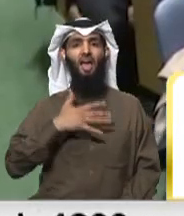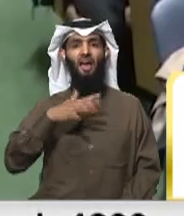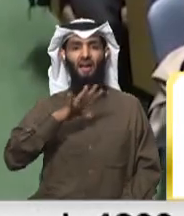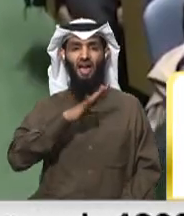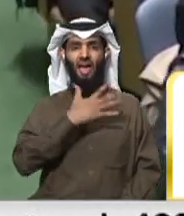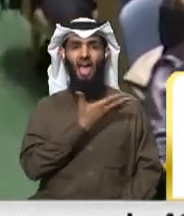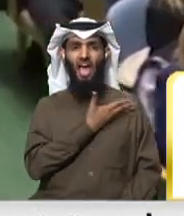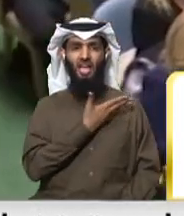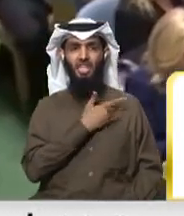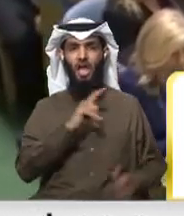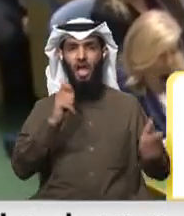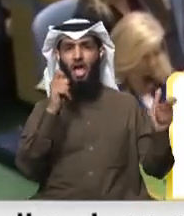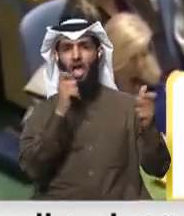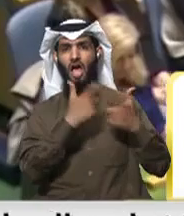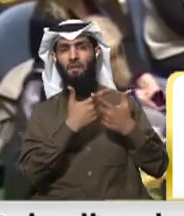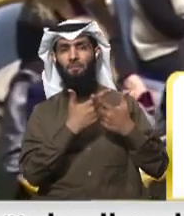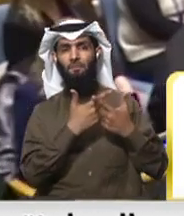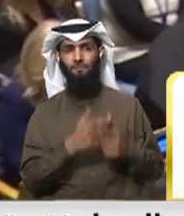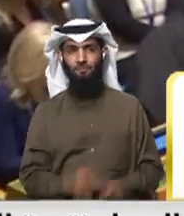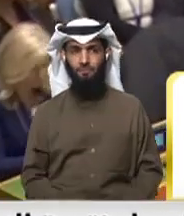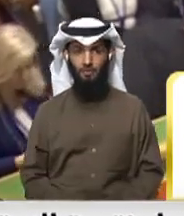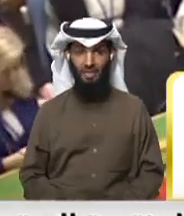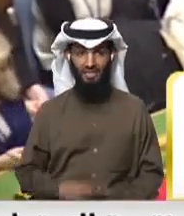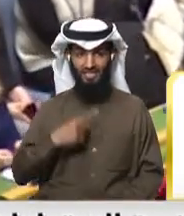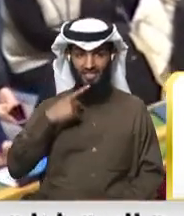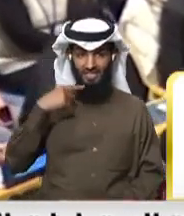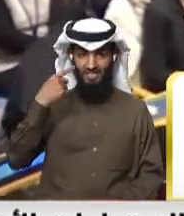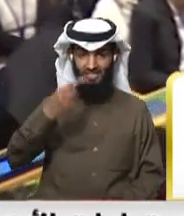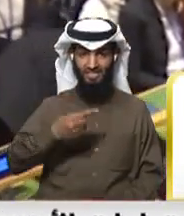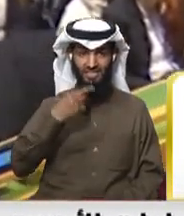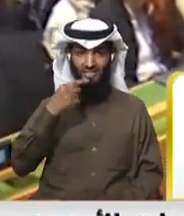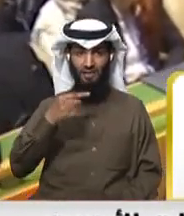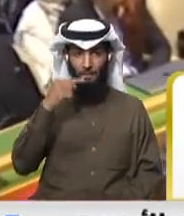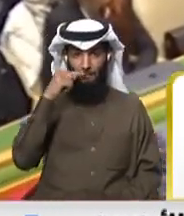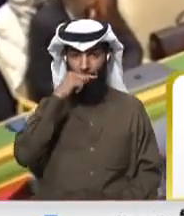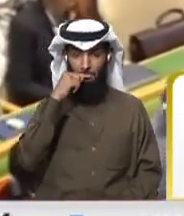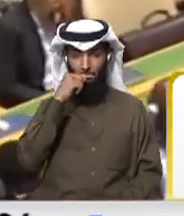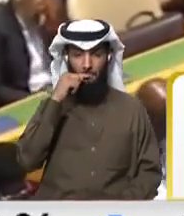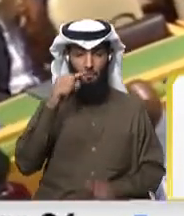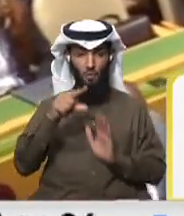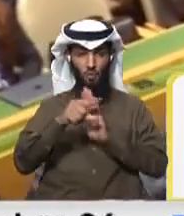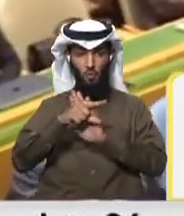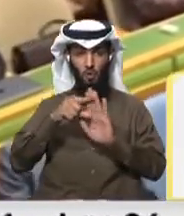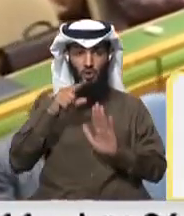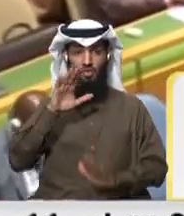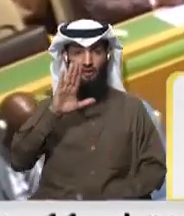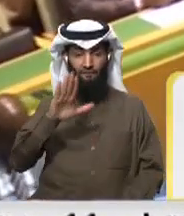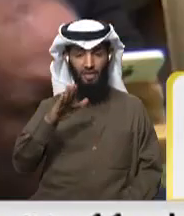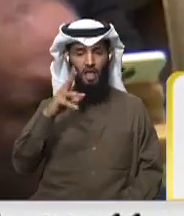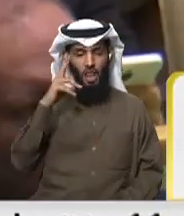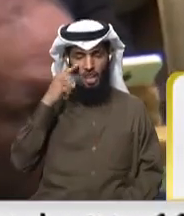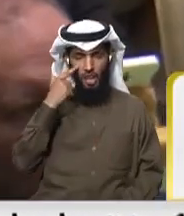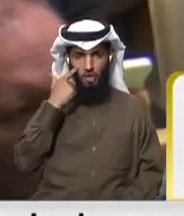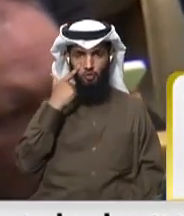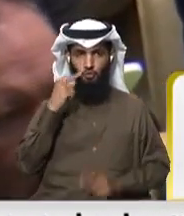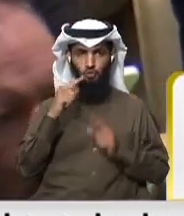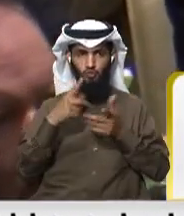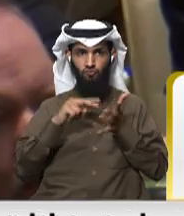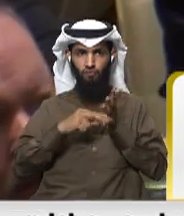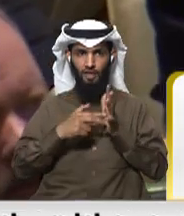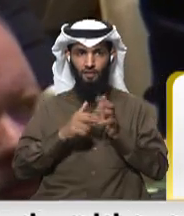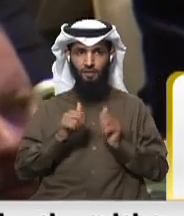الفضيل. وتعتبر الدورة السنوية للجنة وضع المرأة فرصة لاستعراض التقدم الذي يتم